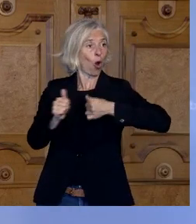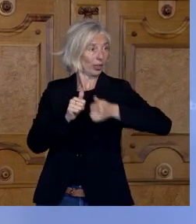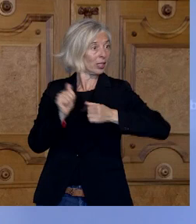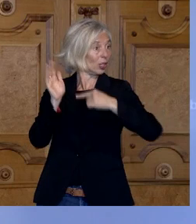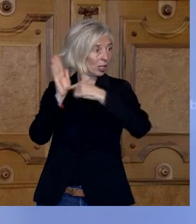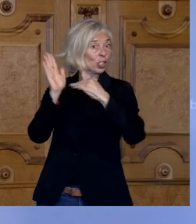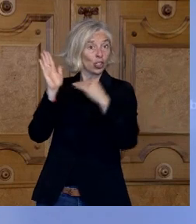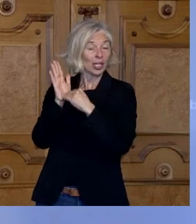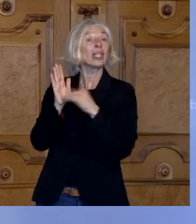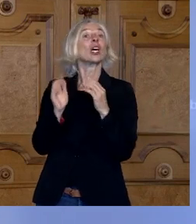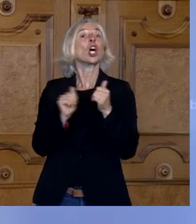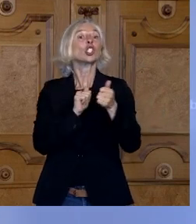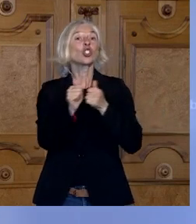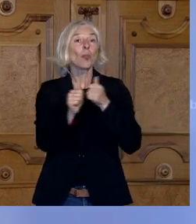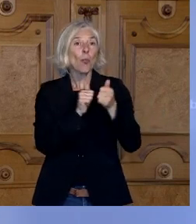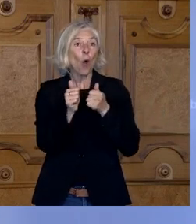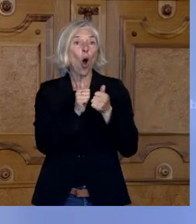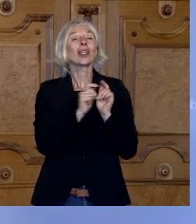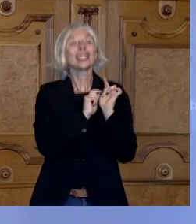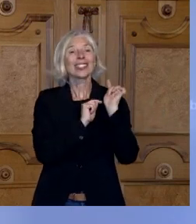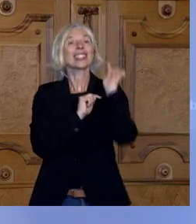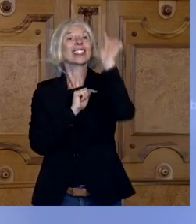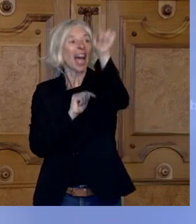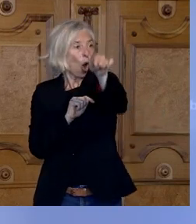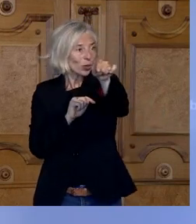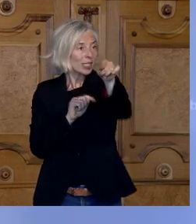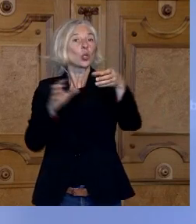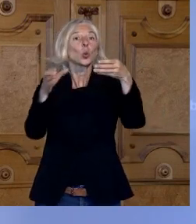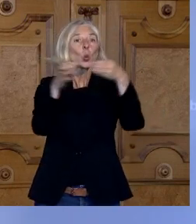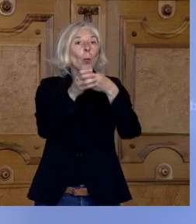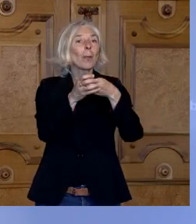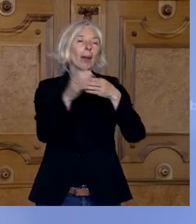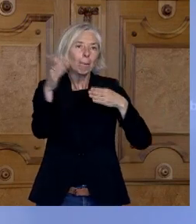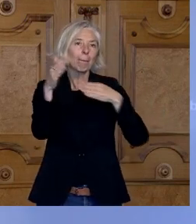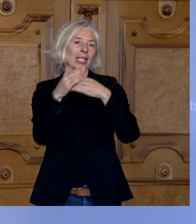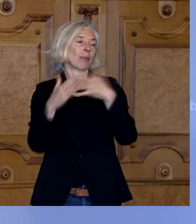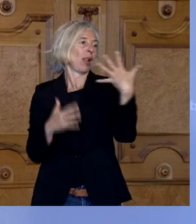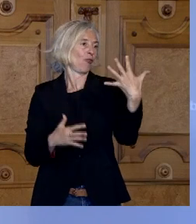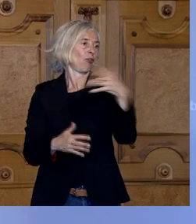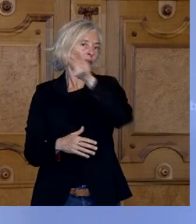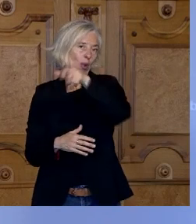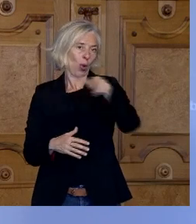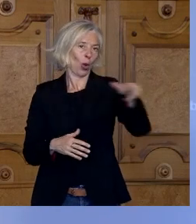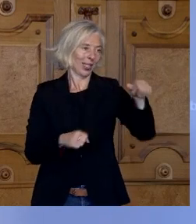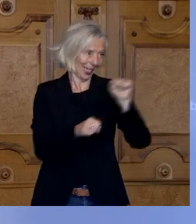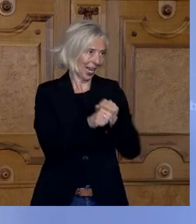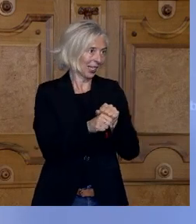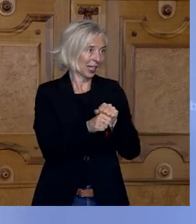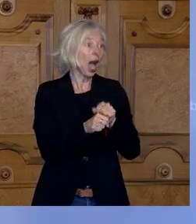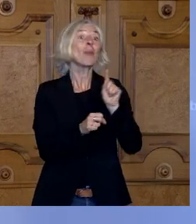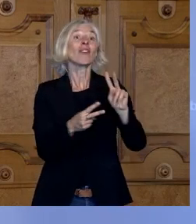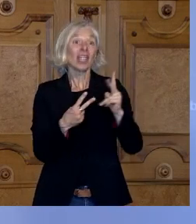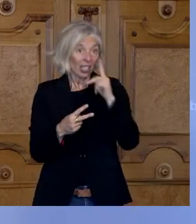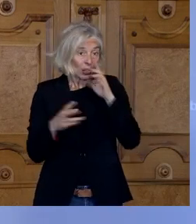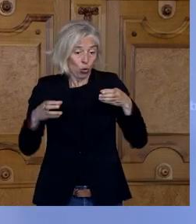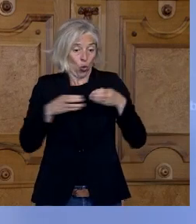Sport in Kleingruppen im Freien bis zu 5 Personen möglich ist. Das bedeutet aber, dass dringend darauf auch geachtet werden muss, dass der Abstand auch hier